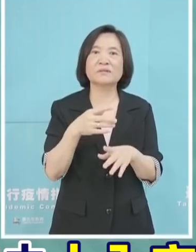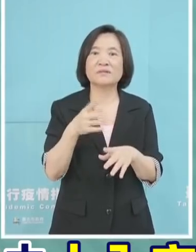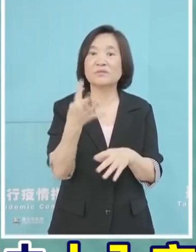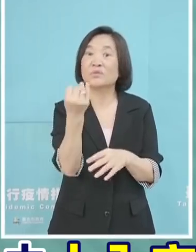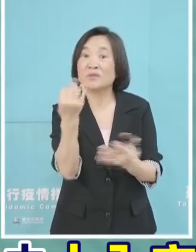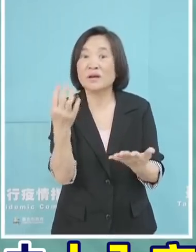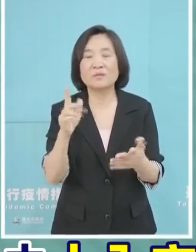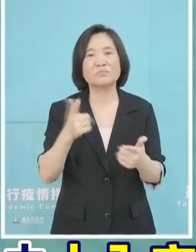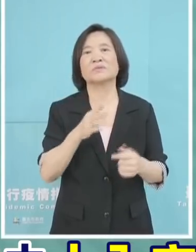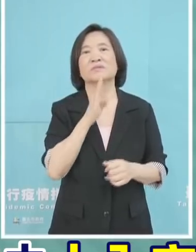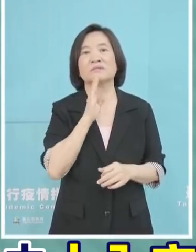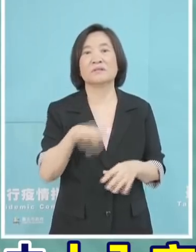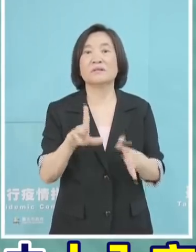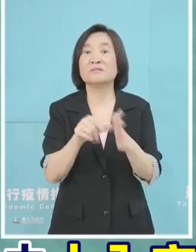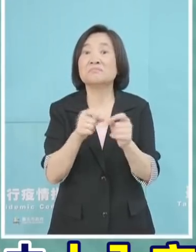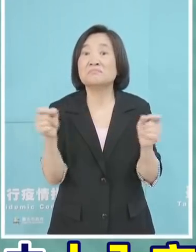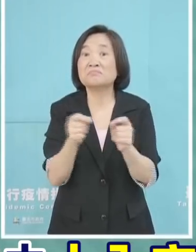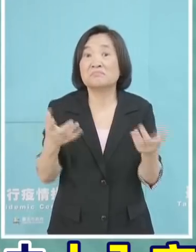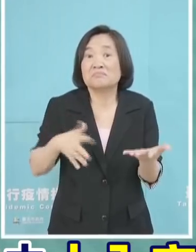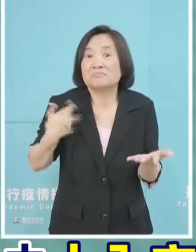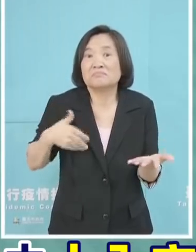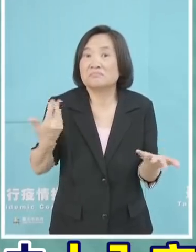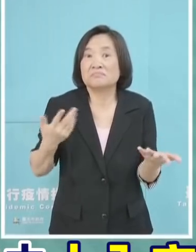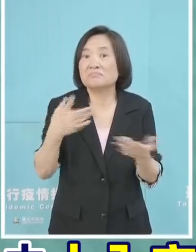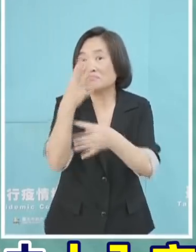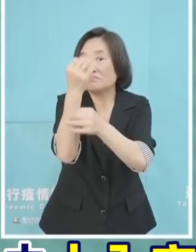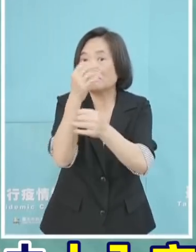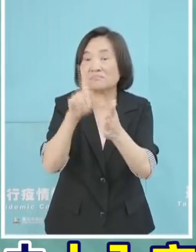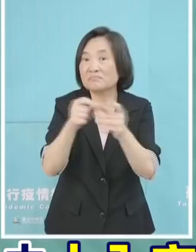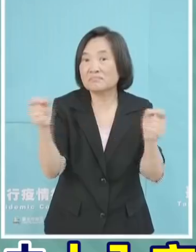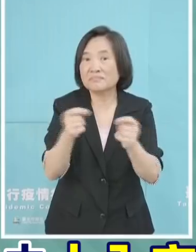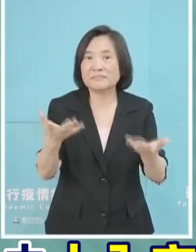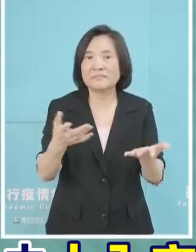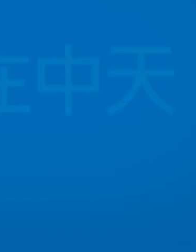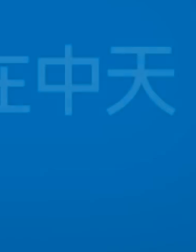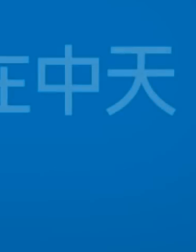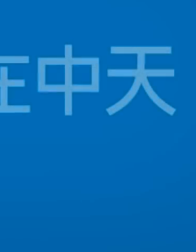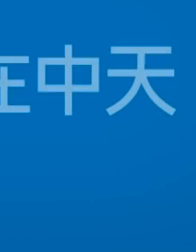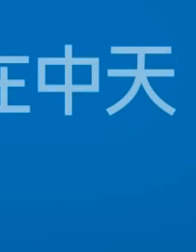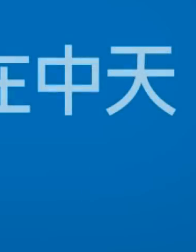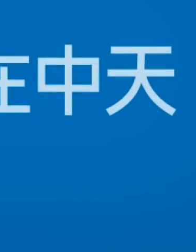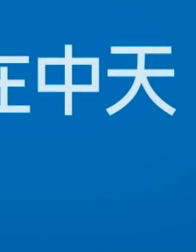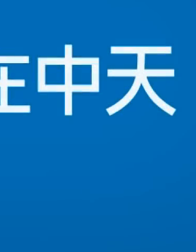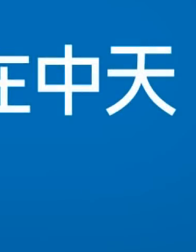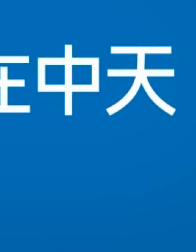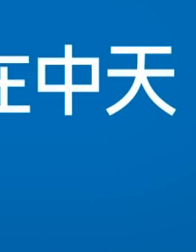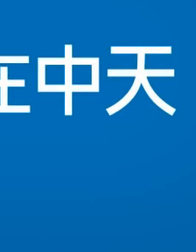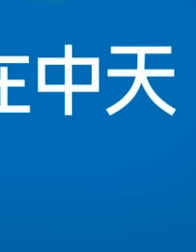还有一个是 when， 什么时候，这些哦，这些都要解决。